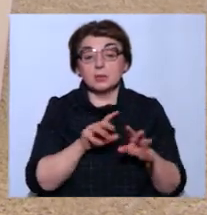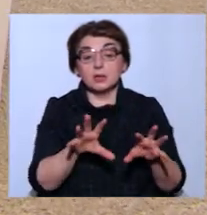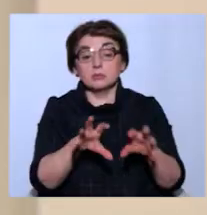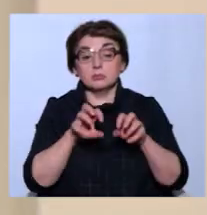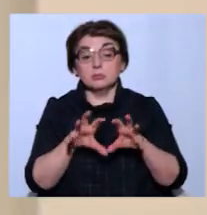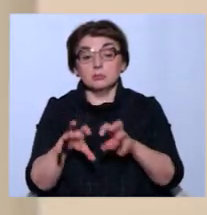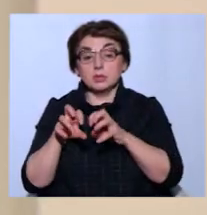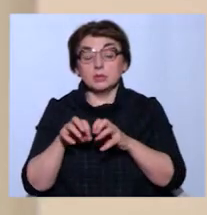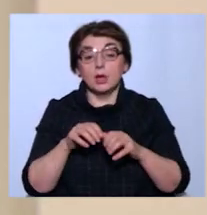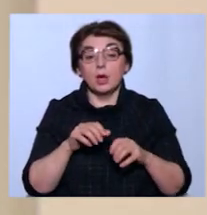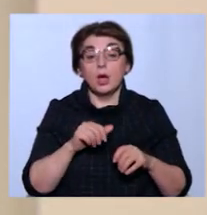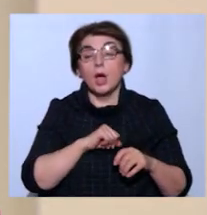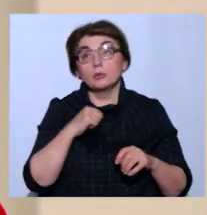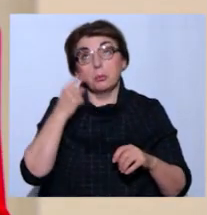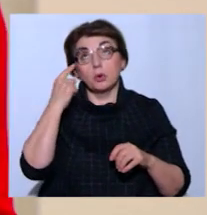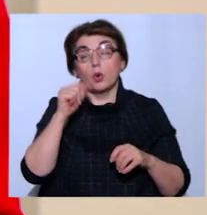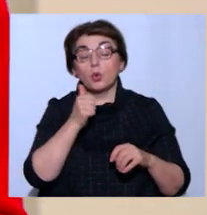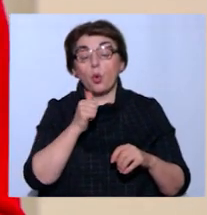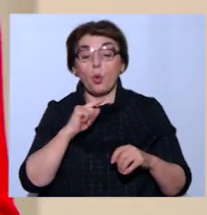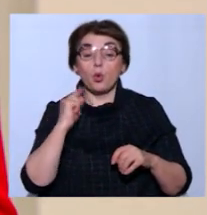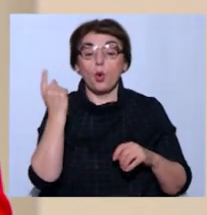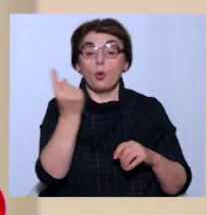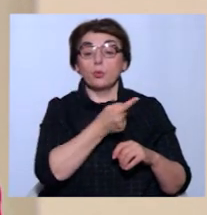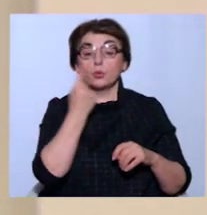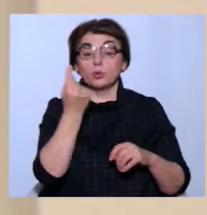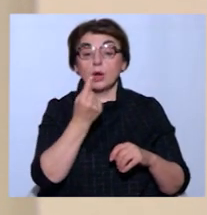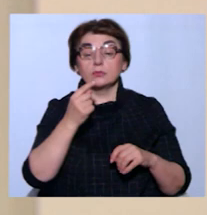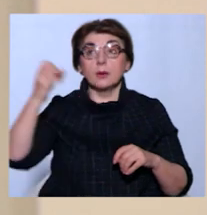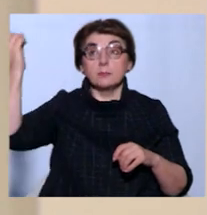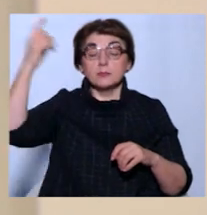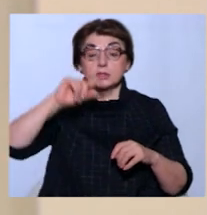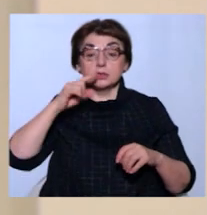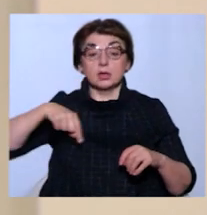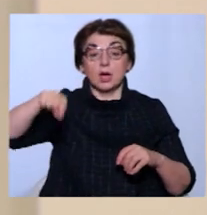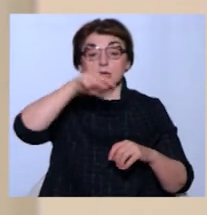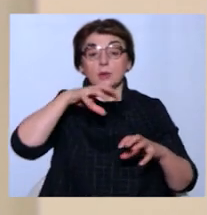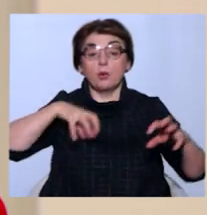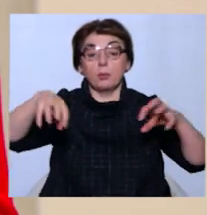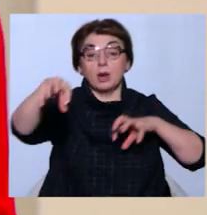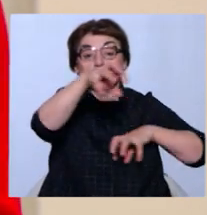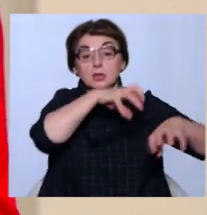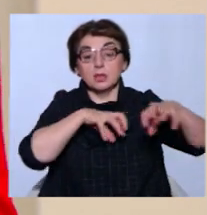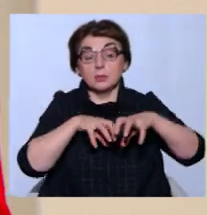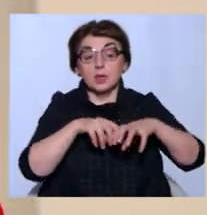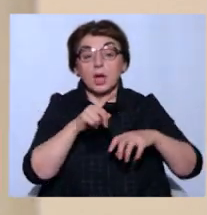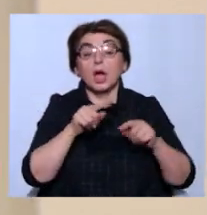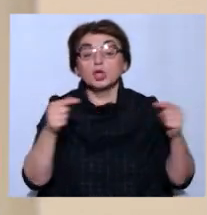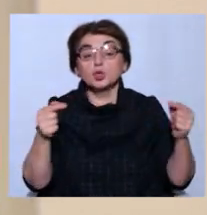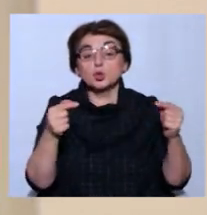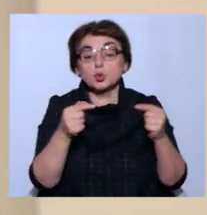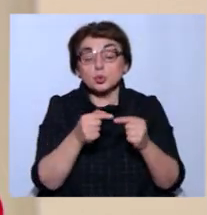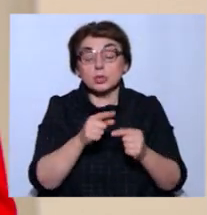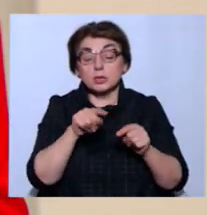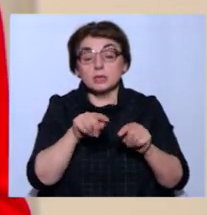როგორ ბრუნავს მზის გარშემო პლანეტები. სწორედ მზის გრავიტაციის, ანუ მიზიდულობის ძალის